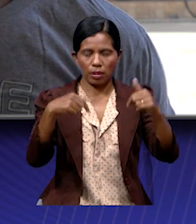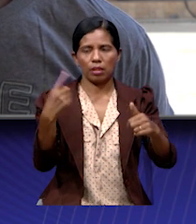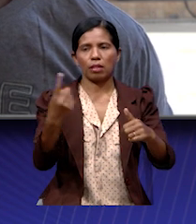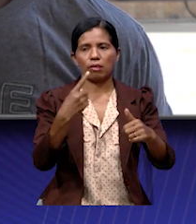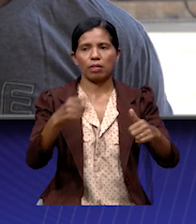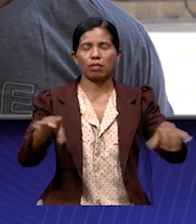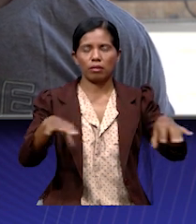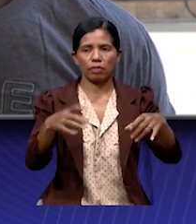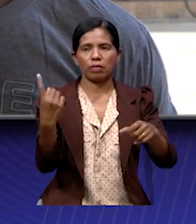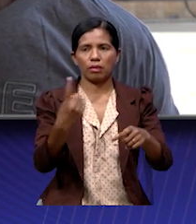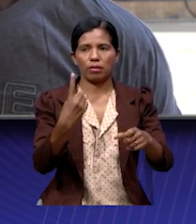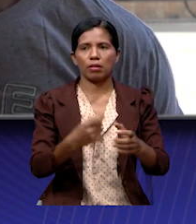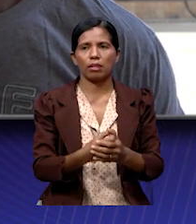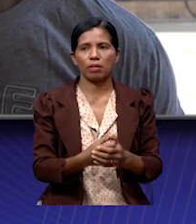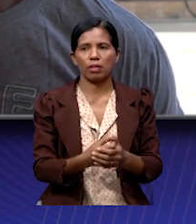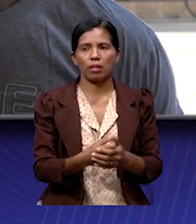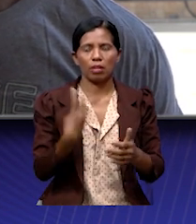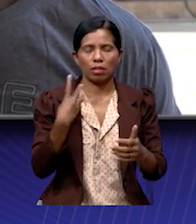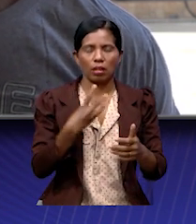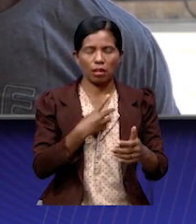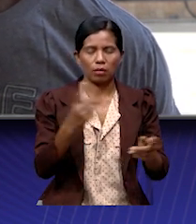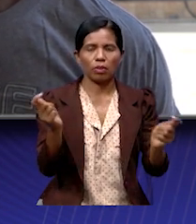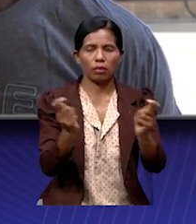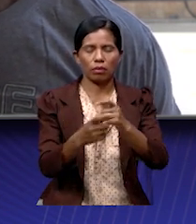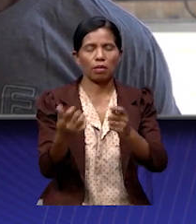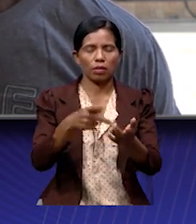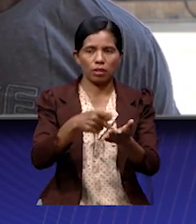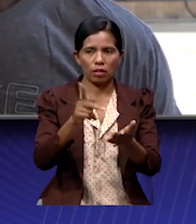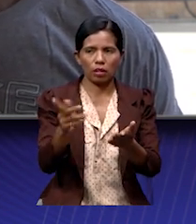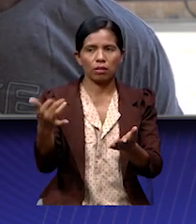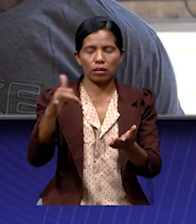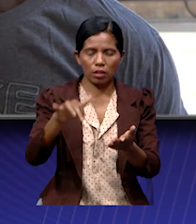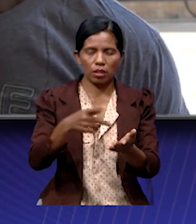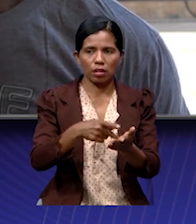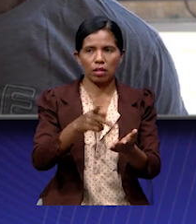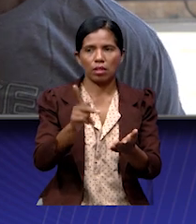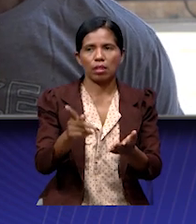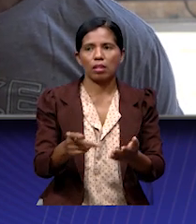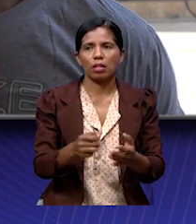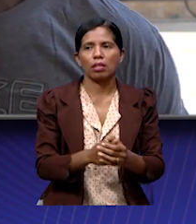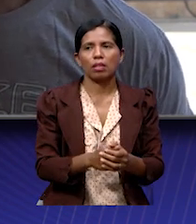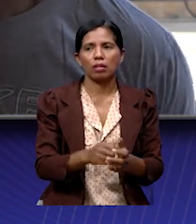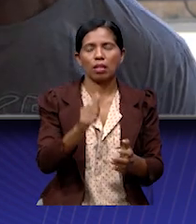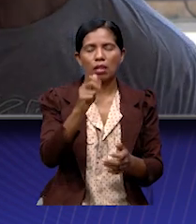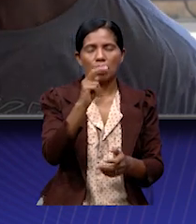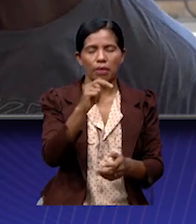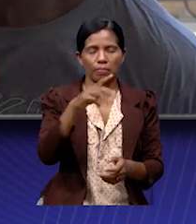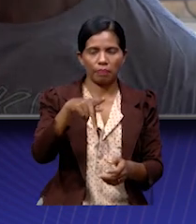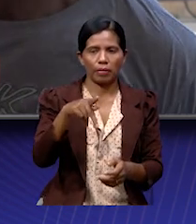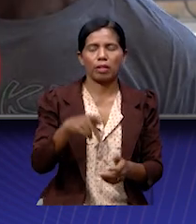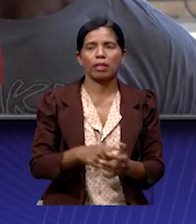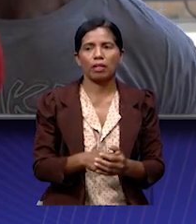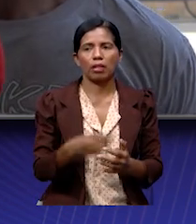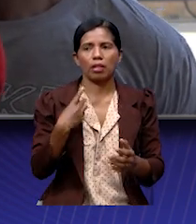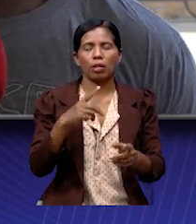langsung babain, kami terokas shift deh, kami selalu sira, selalu tasa, selalu AMP, selalu bot itu selalu nafati. Pulsa